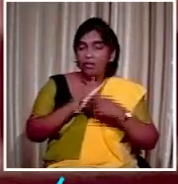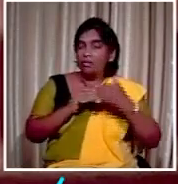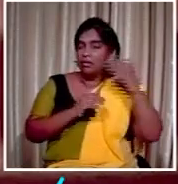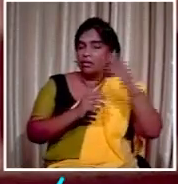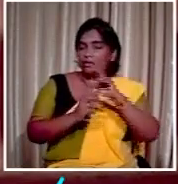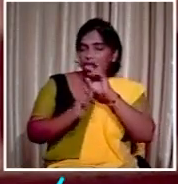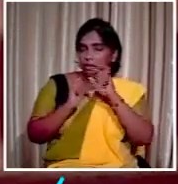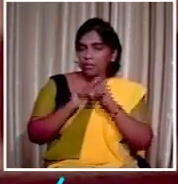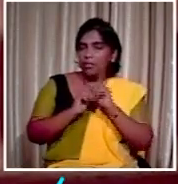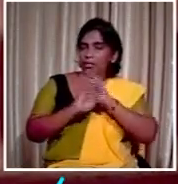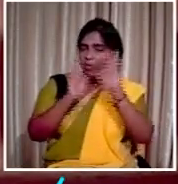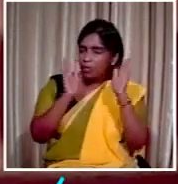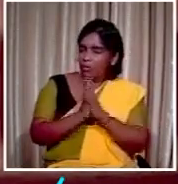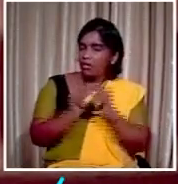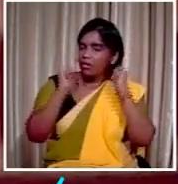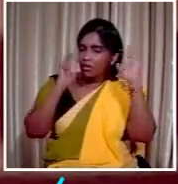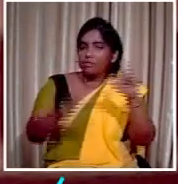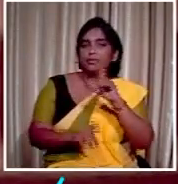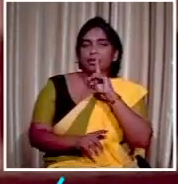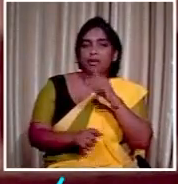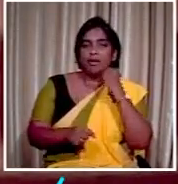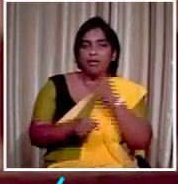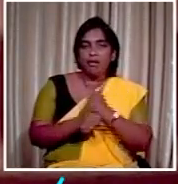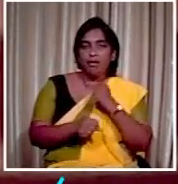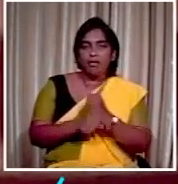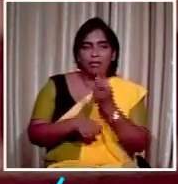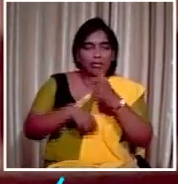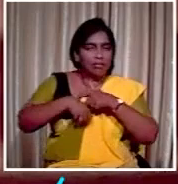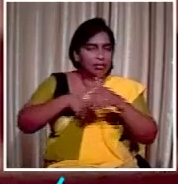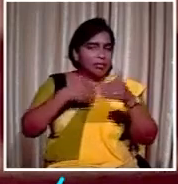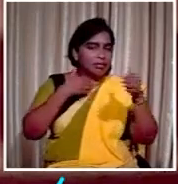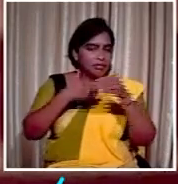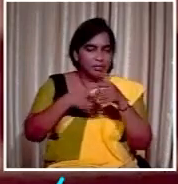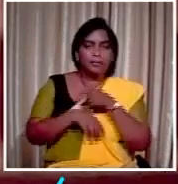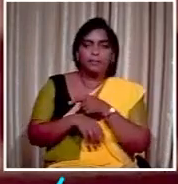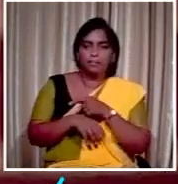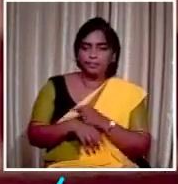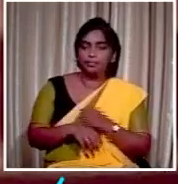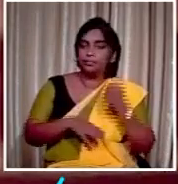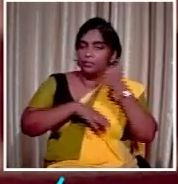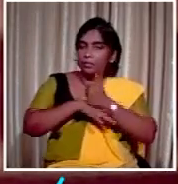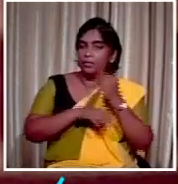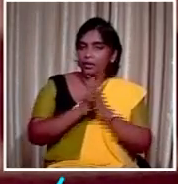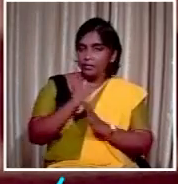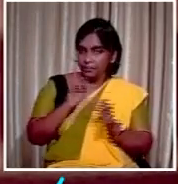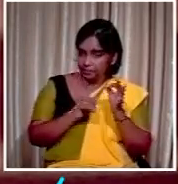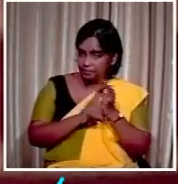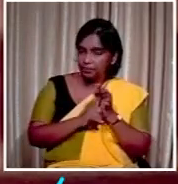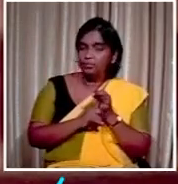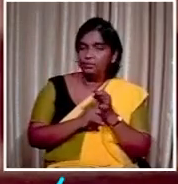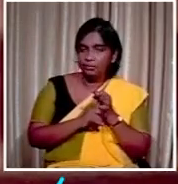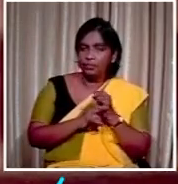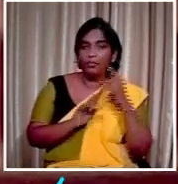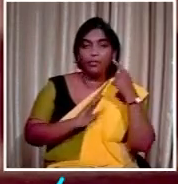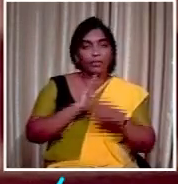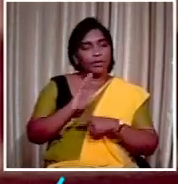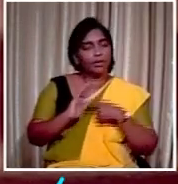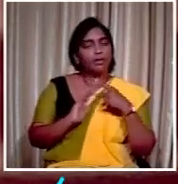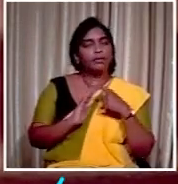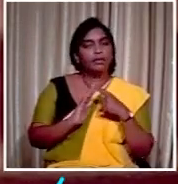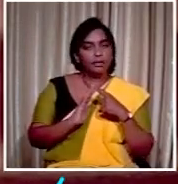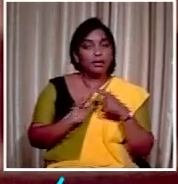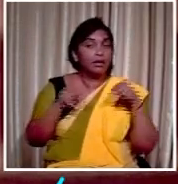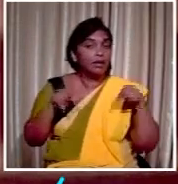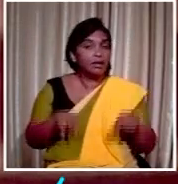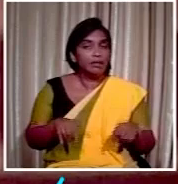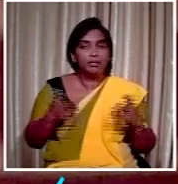කියපු හැමදේම වුණා මේ ආණ්ඩුවේ පොඩි කාලය තුළ ගරු මුලසින ඔබ මන්ත්‍රීතුමීනි ලංකාවේ අද